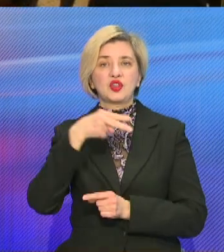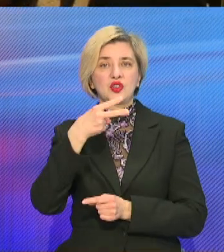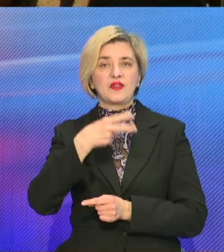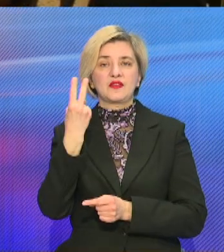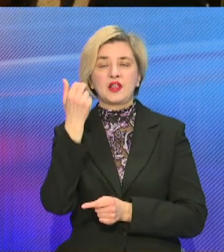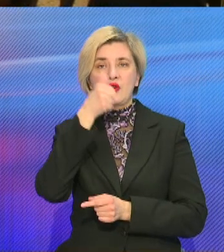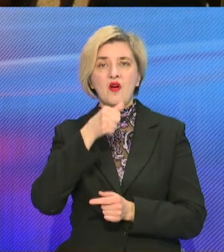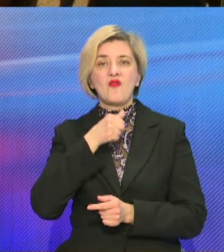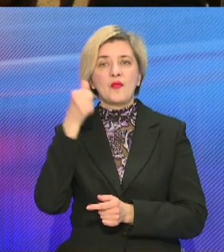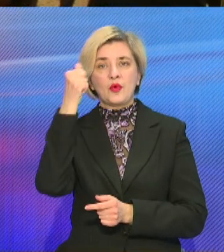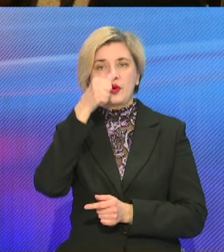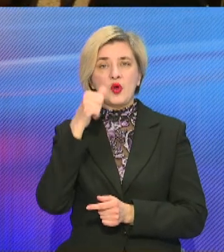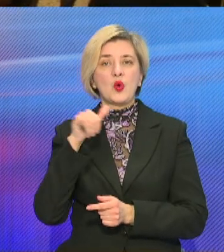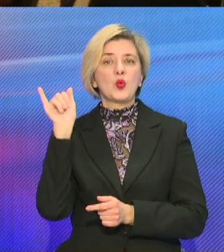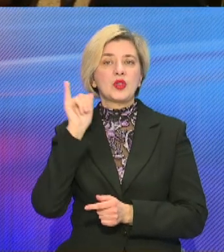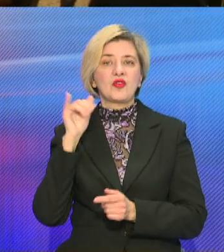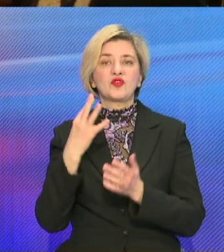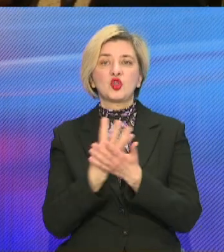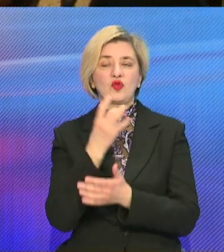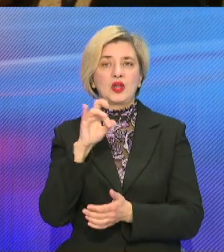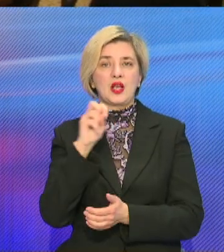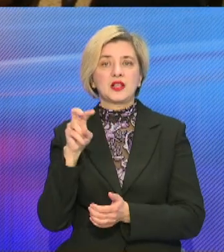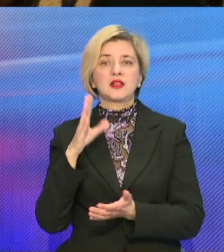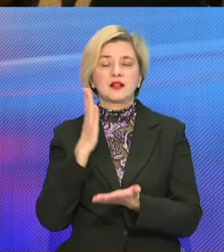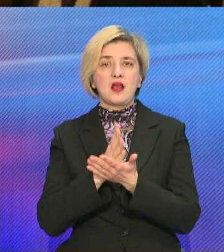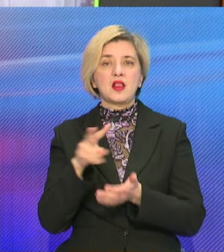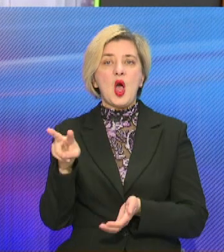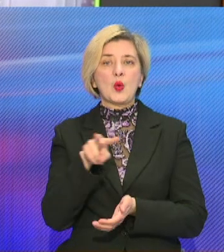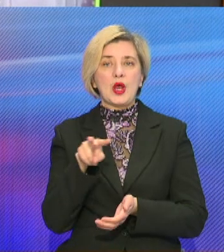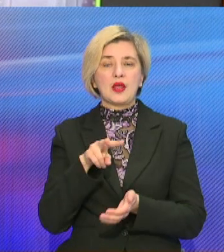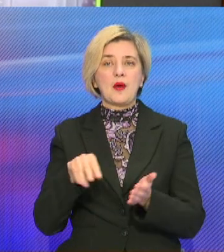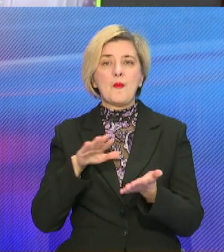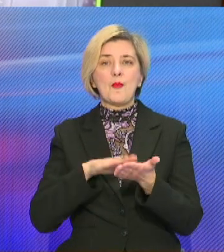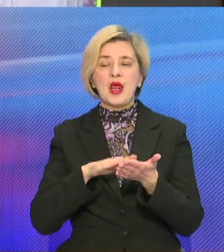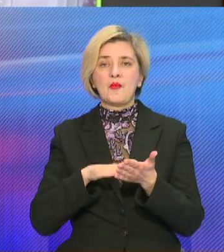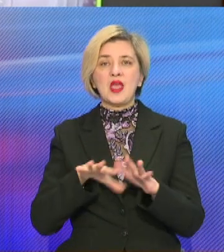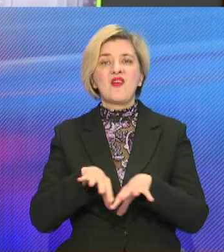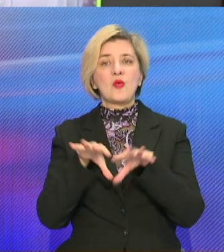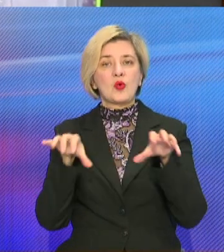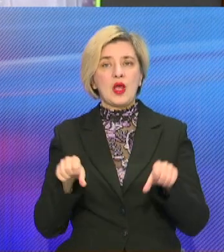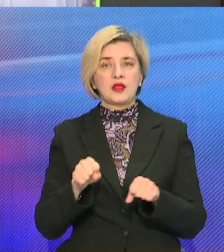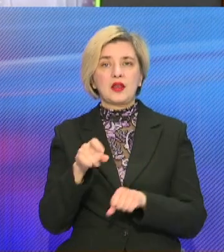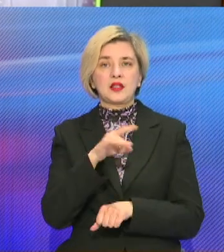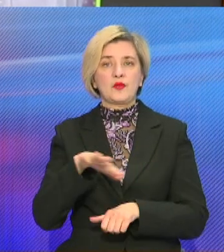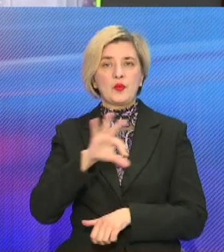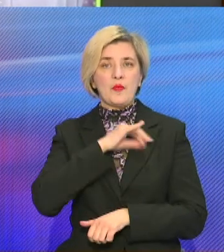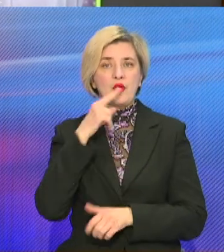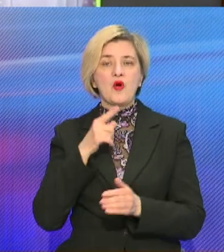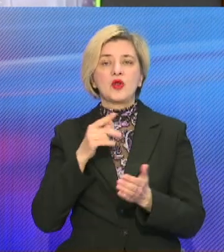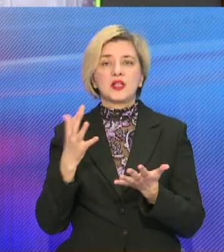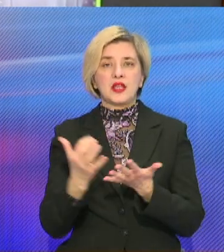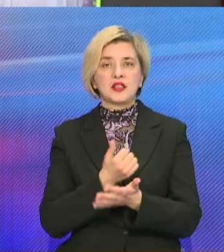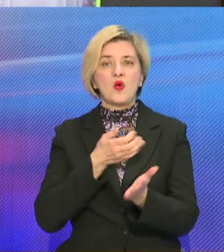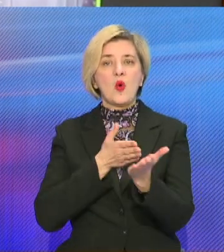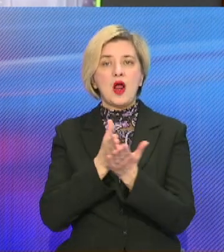узгадано, летось Купаловський у четвертий раз став лауреатом премії Уради Республіки Білорусь за досягнення у галіні якості. Не менш